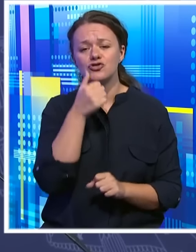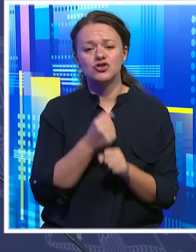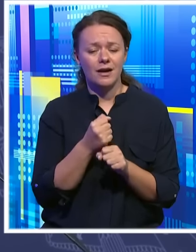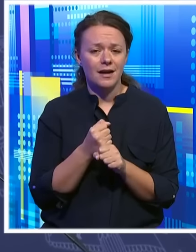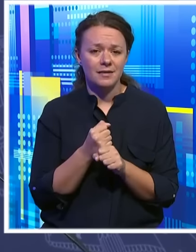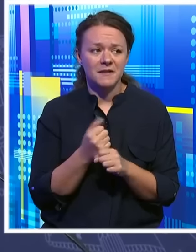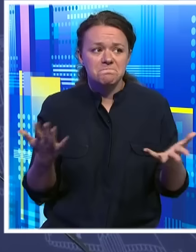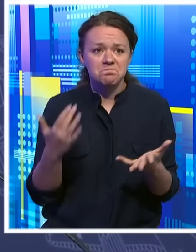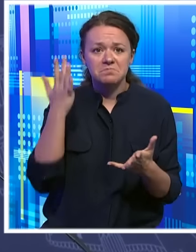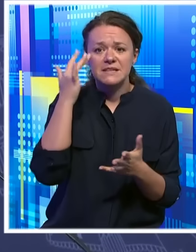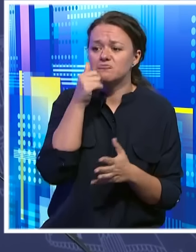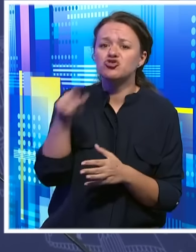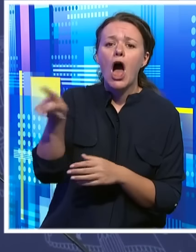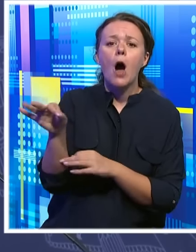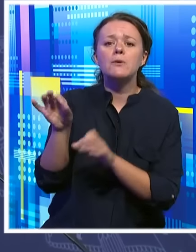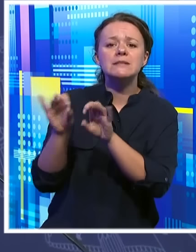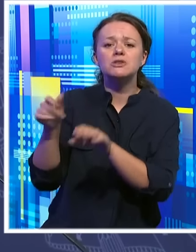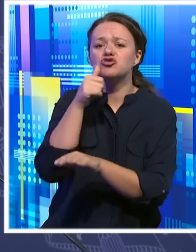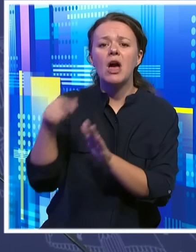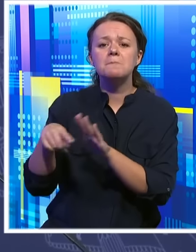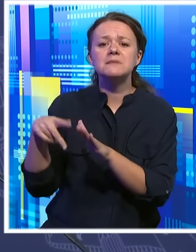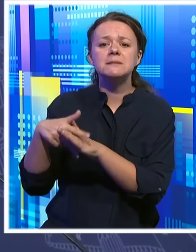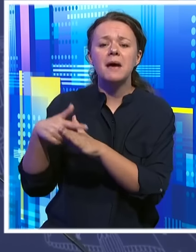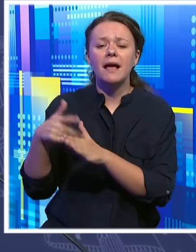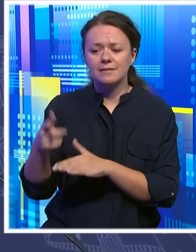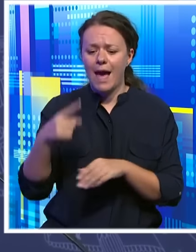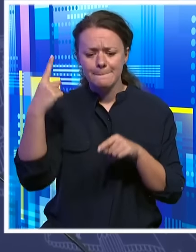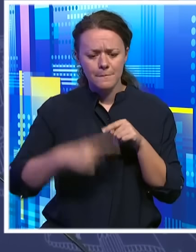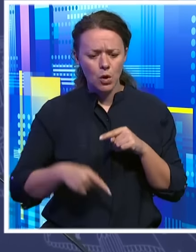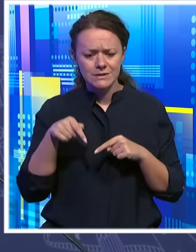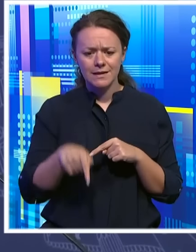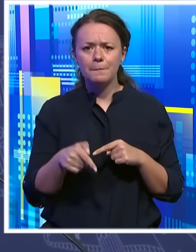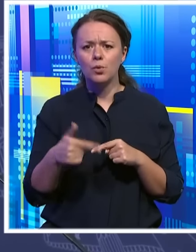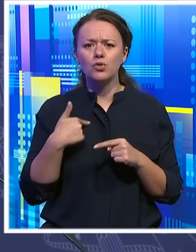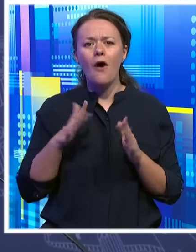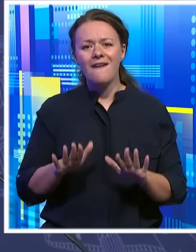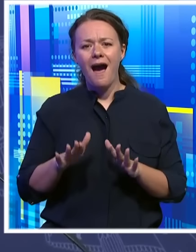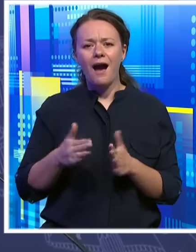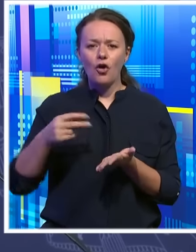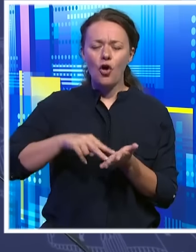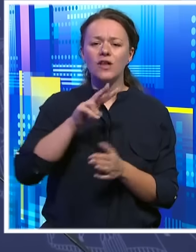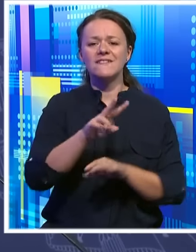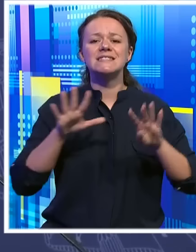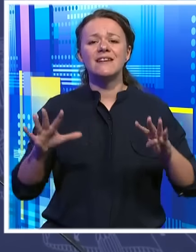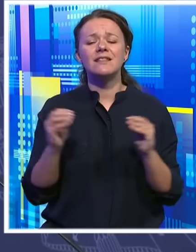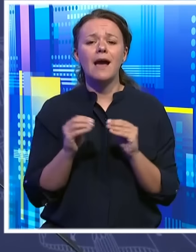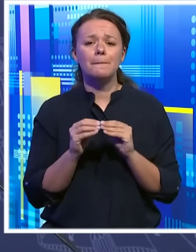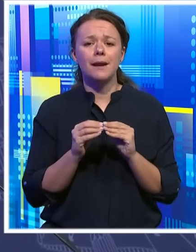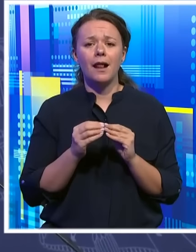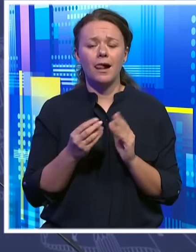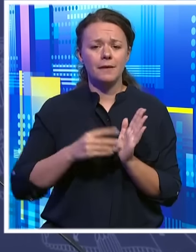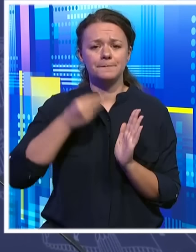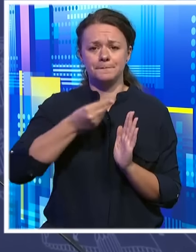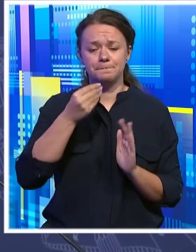Ne znam šta im to smeta. A ovo sam poslednji put na ovakav način se obratio 29. aprila. Ja mislim da je ovo ponekad